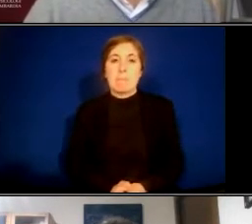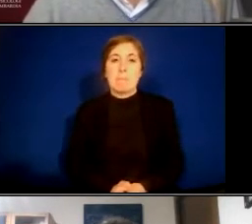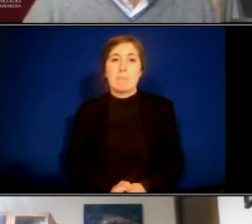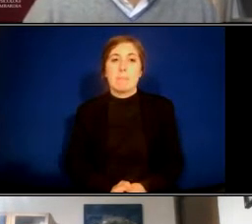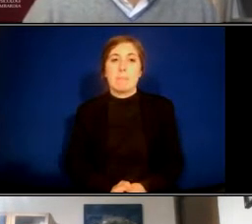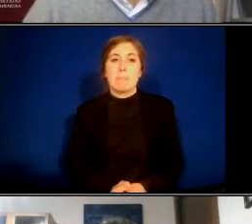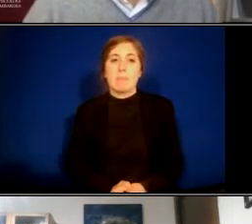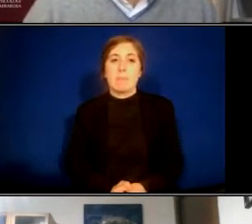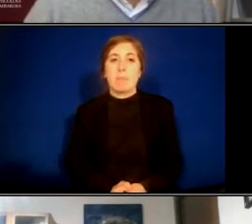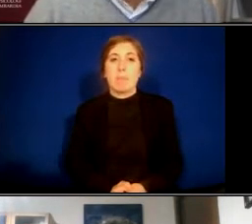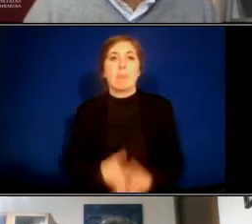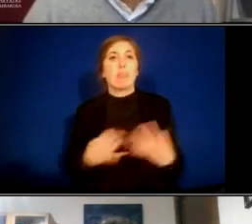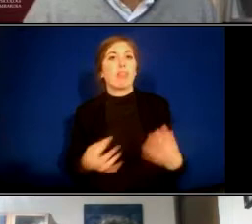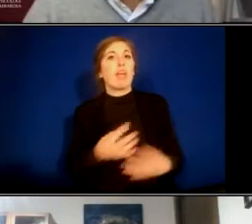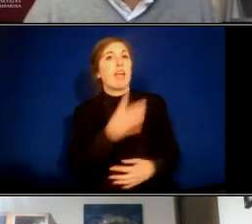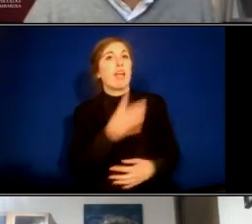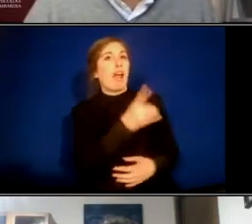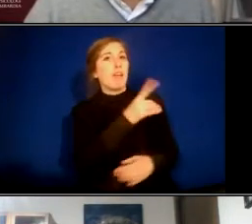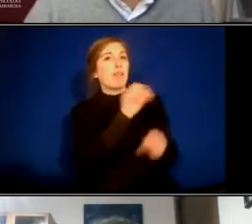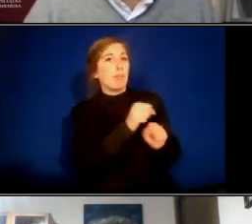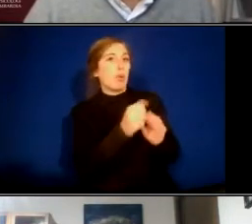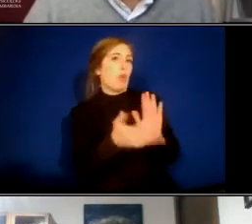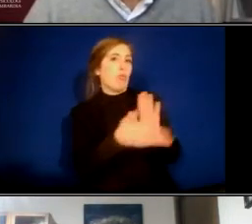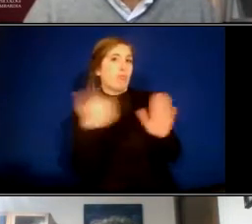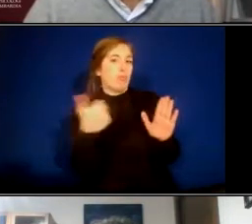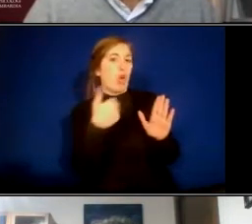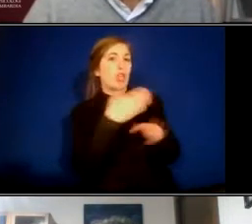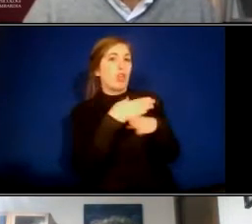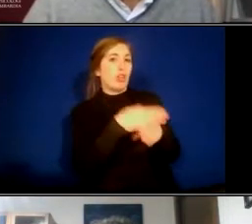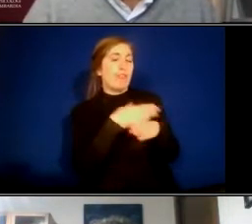Perfetto Davide, puoi annullare lo screen sharing, grazie.